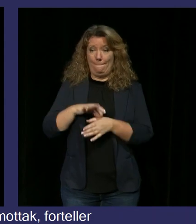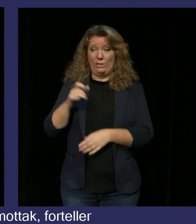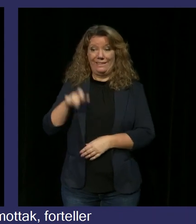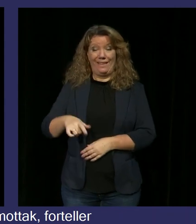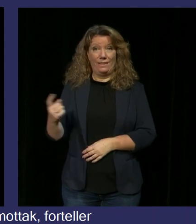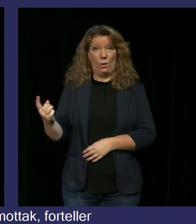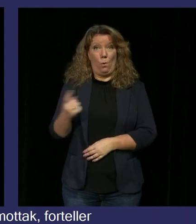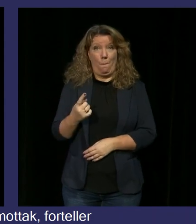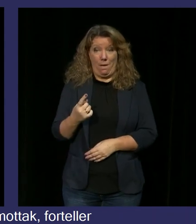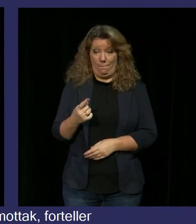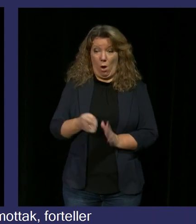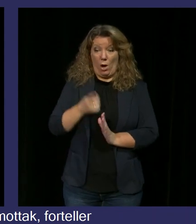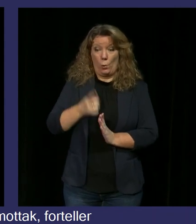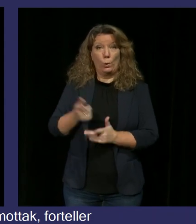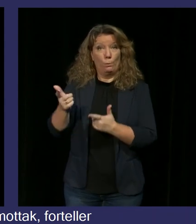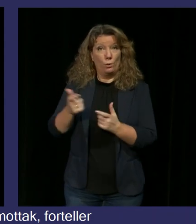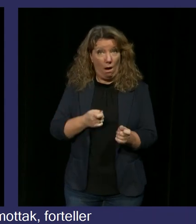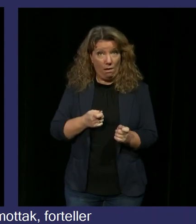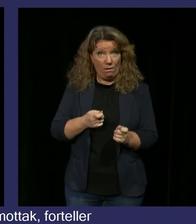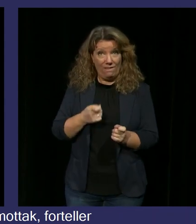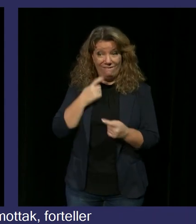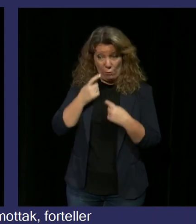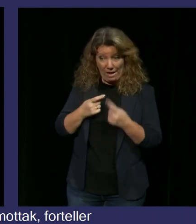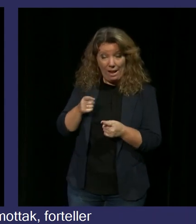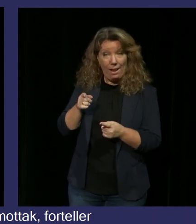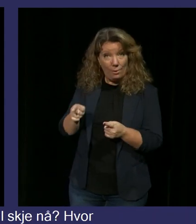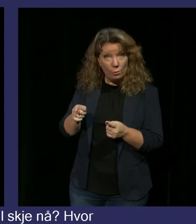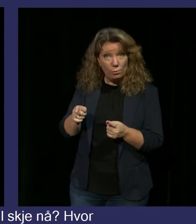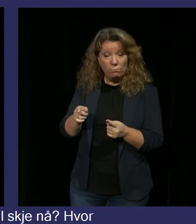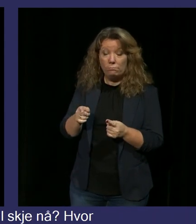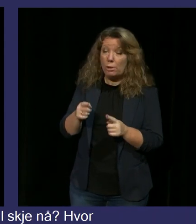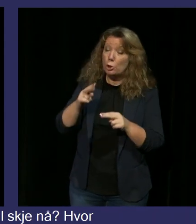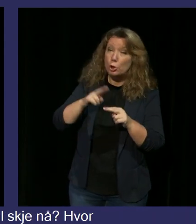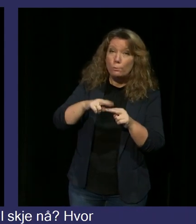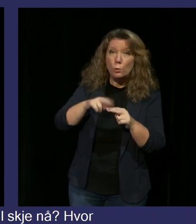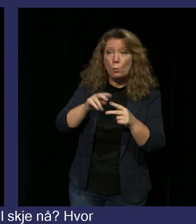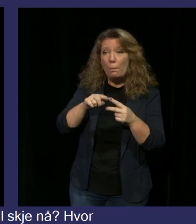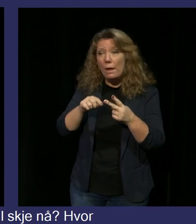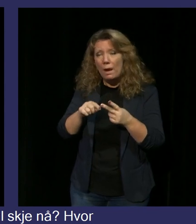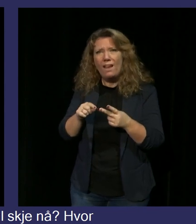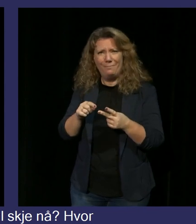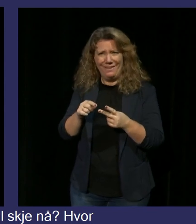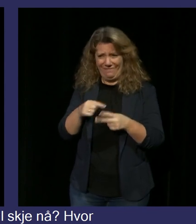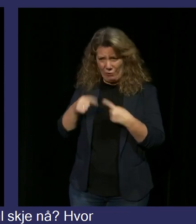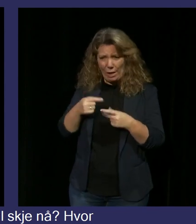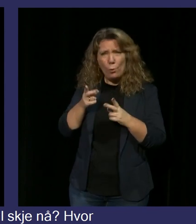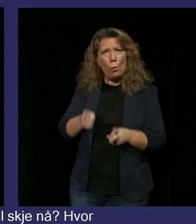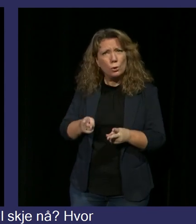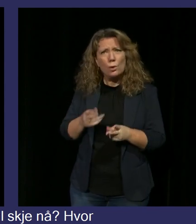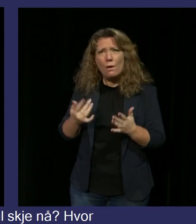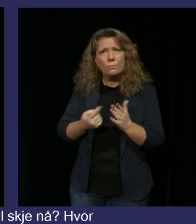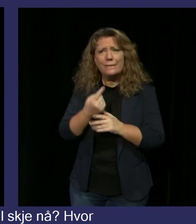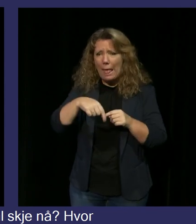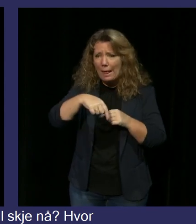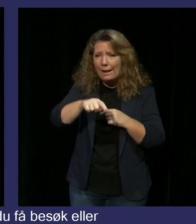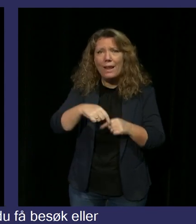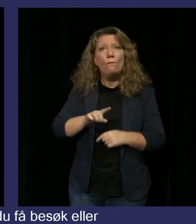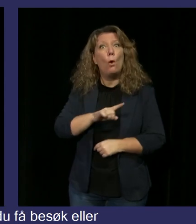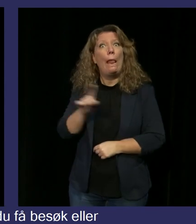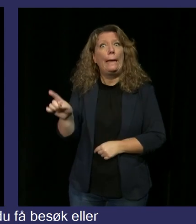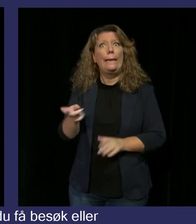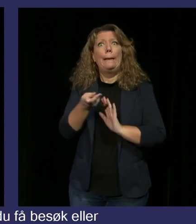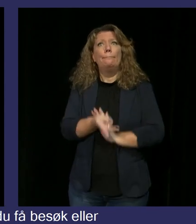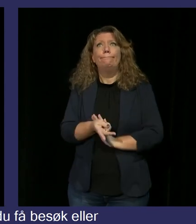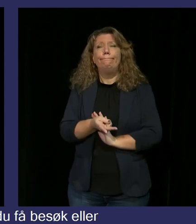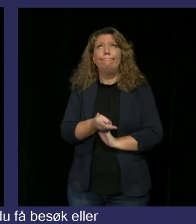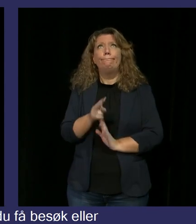du pasienten, ikke bare om symptomer og den type samtale, men forteller du hva som skal skje nå? Hvor lenge skal du ligge på dette rommet I akuttmottaket? Skal du være her I